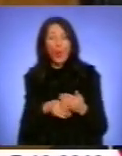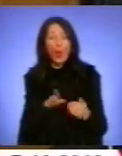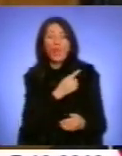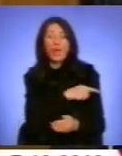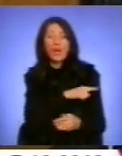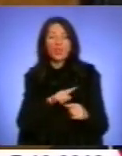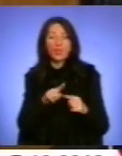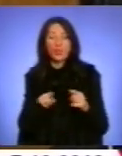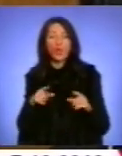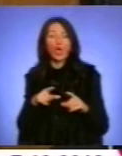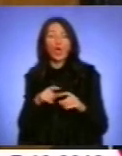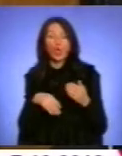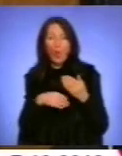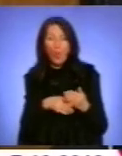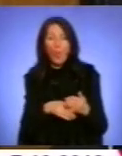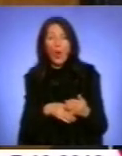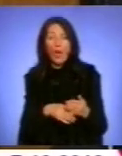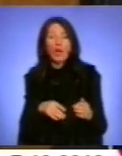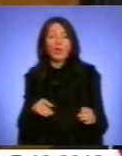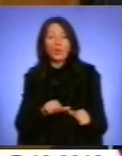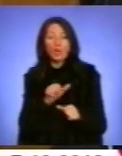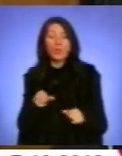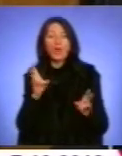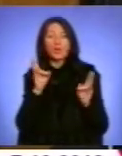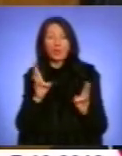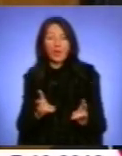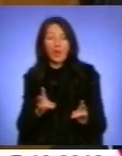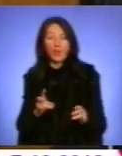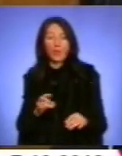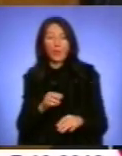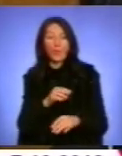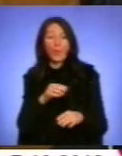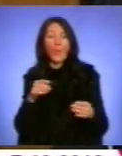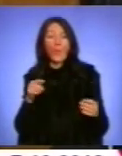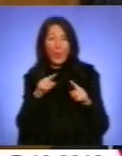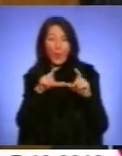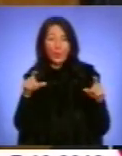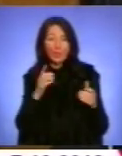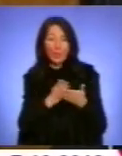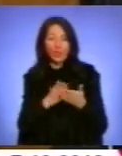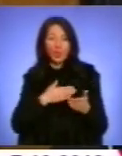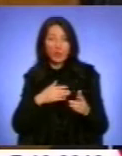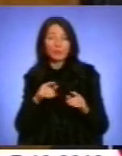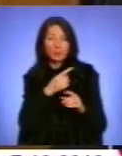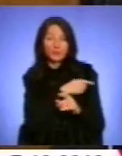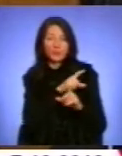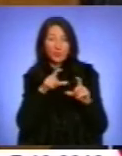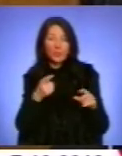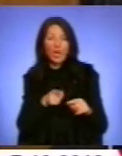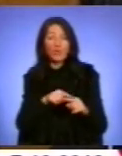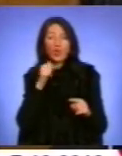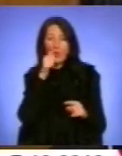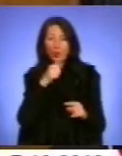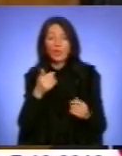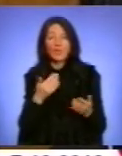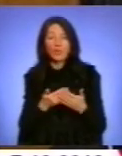лікарню швидкої допомоги, зокрема в травмпункт, який знаходиться в нашому закладі. І відповідно в цьому році